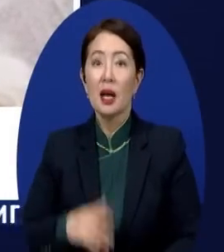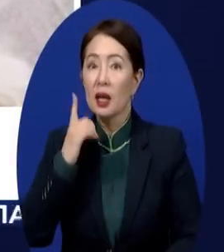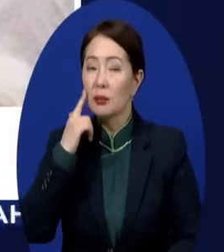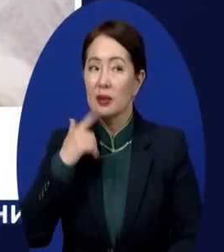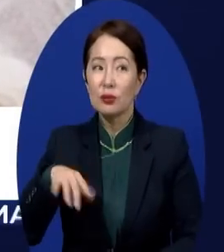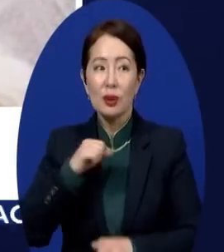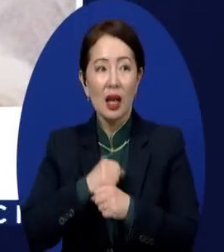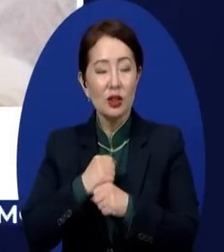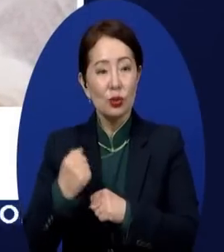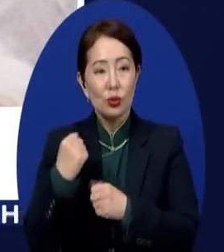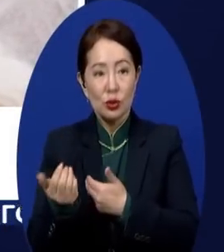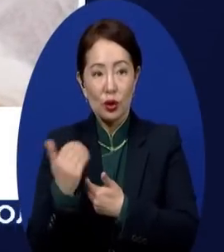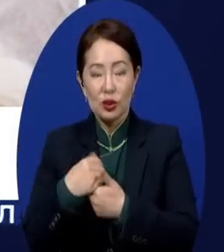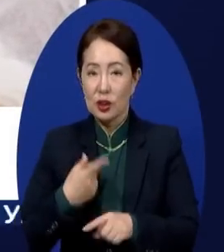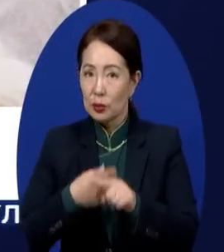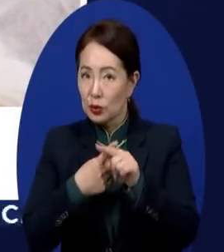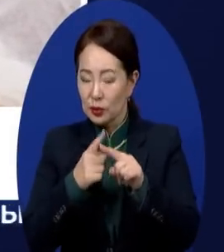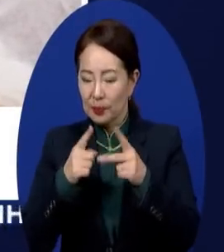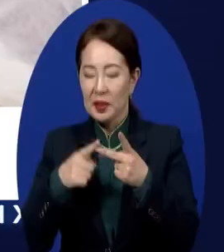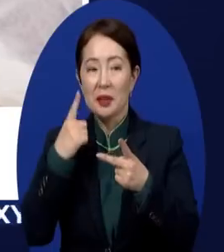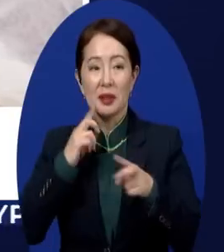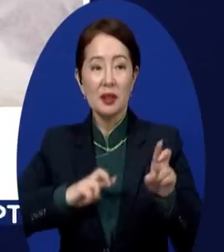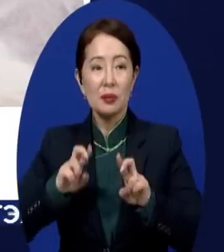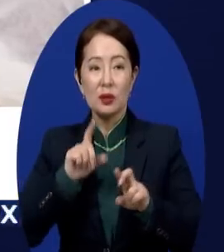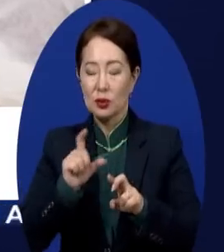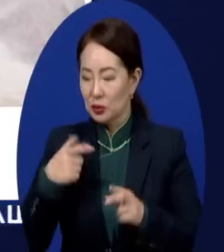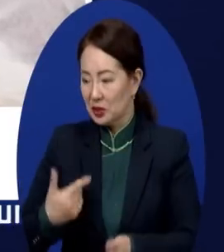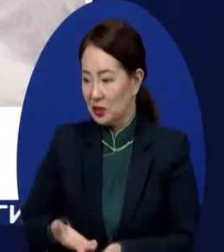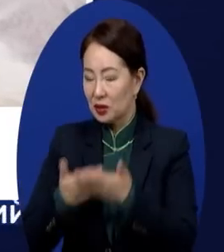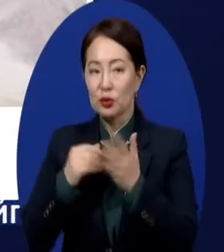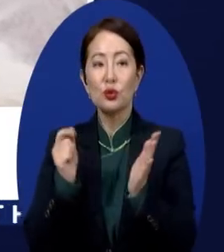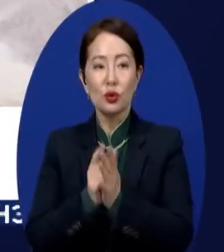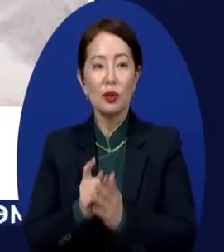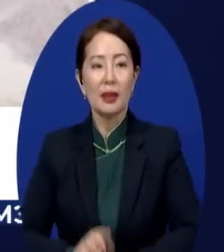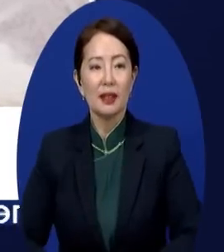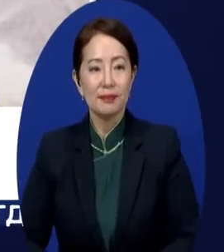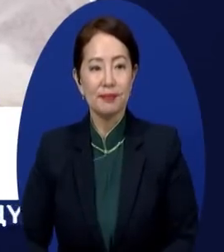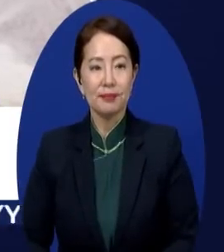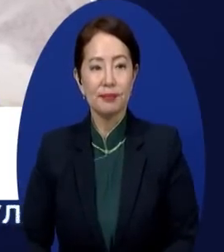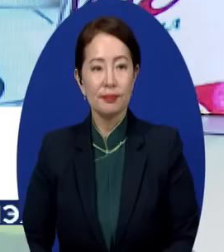Эмэгтэйчүүдийн ажиллах хүчний оролцоог нэмэгдүүлэх, эмэгтэй бизнес эрхлэгчдийг дэмжих нь чухал байна.